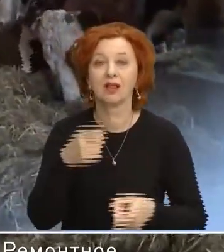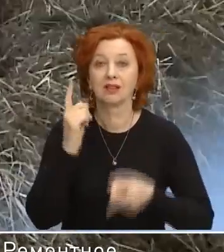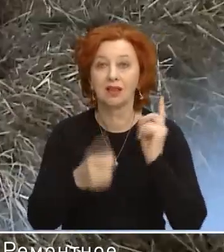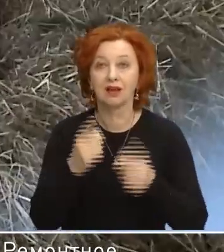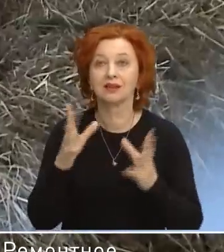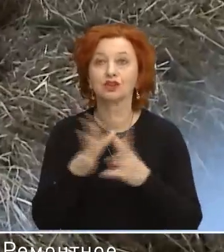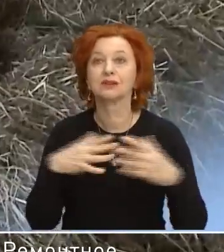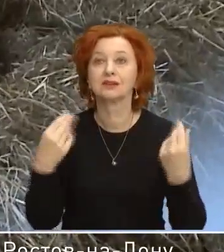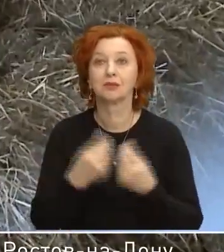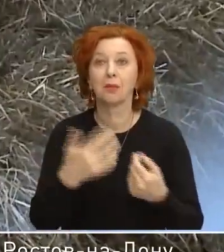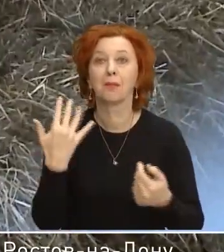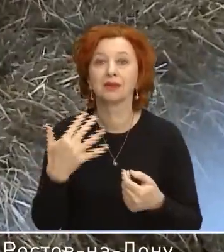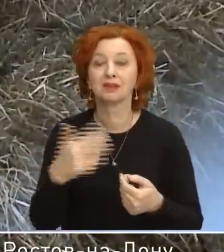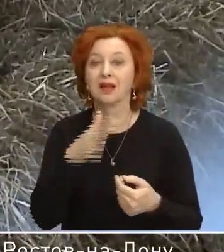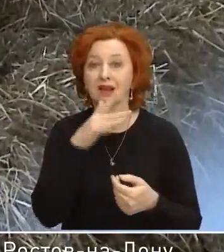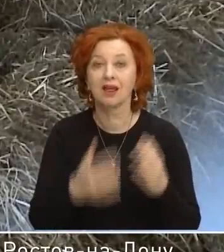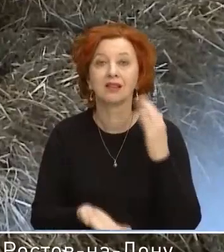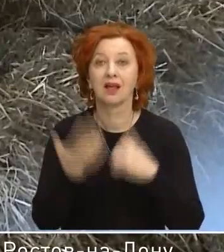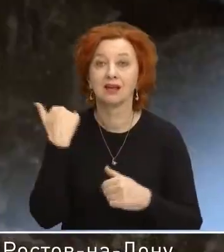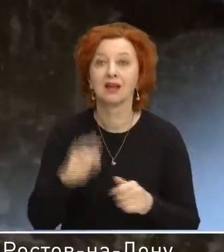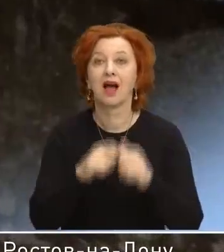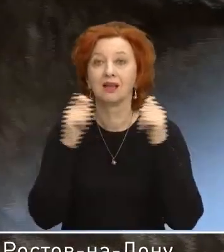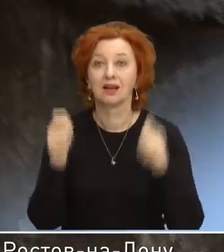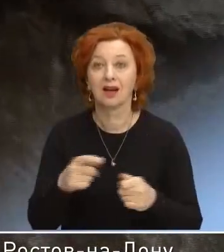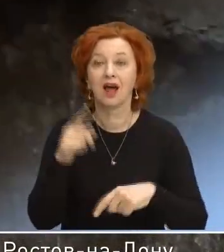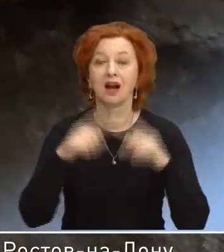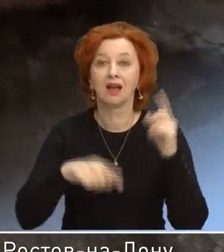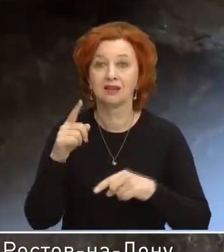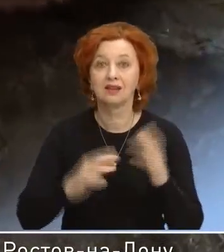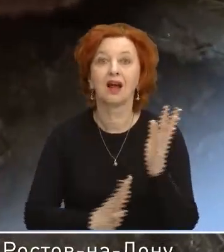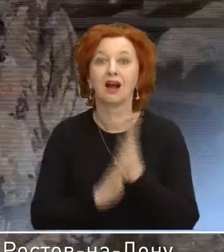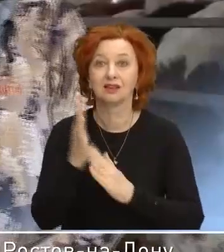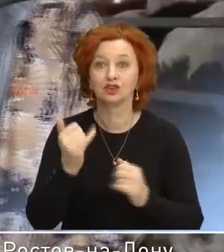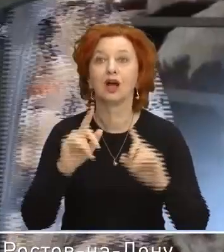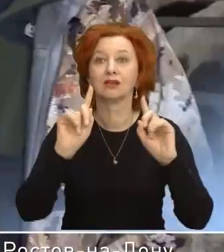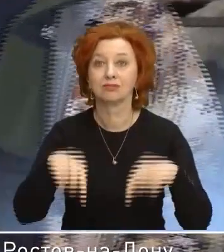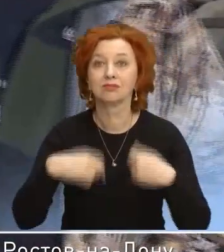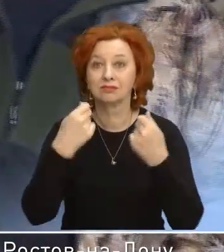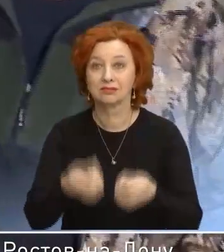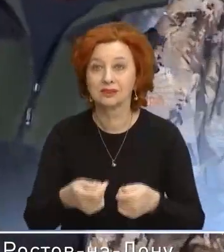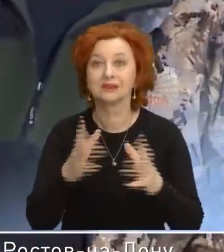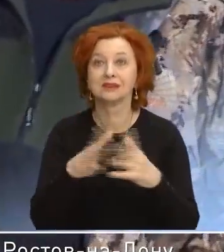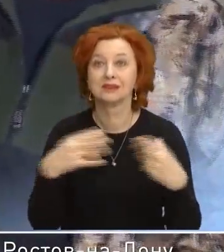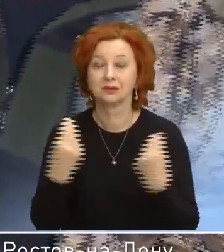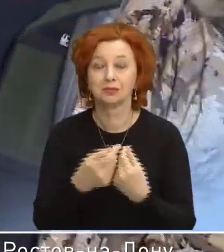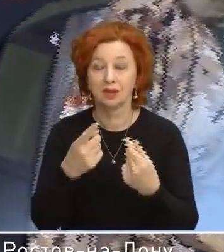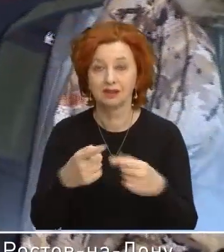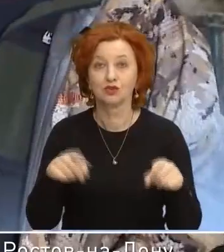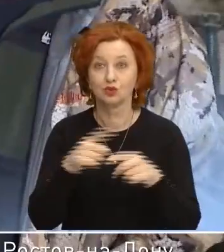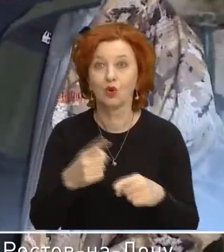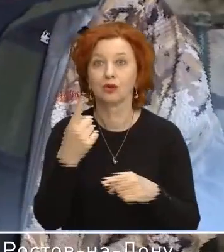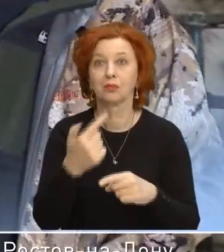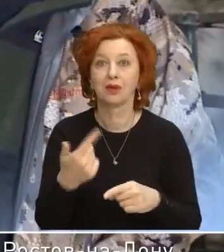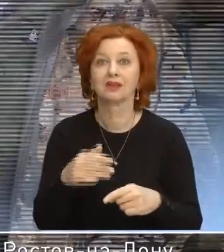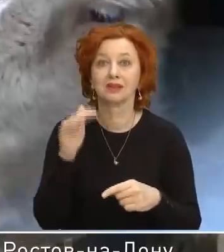семейную ферму. Почти 30 лет назад ее создали родители. Их дети выросли и сегодня пришли на смену. В хозяйстве 1500 гектаров